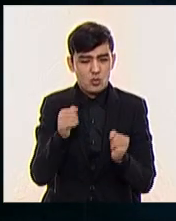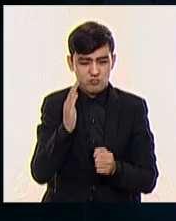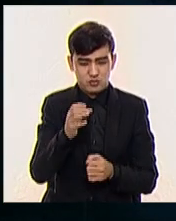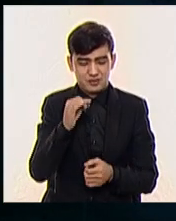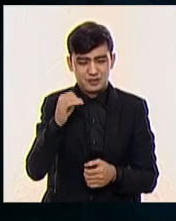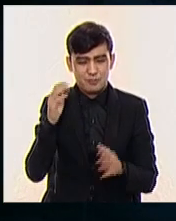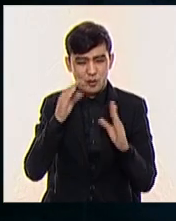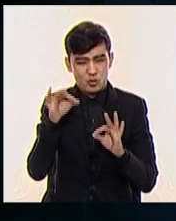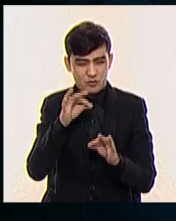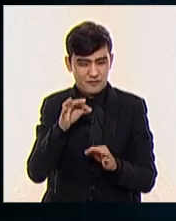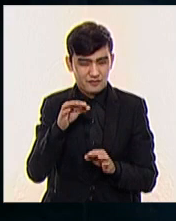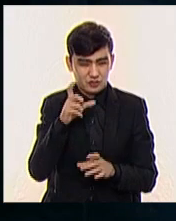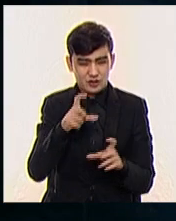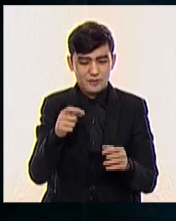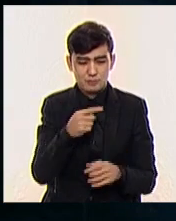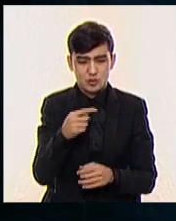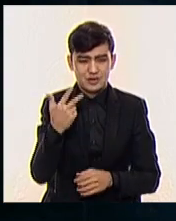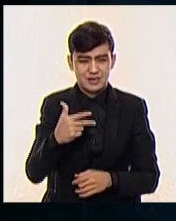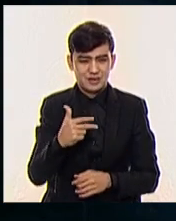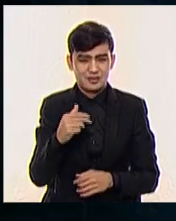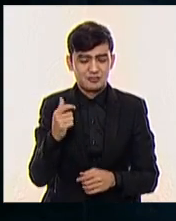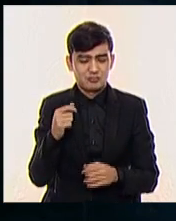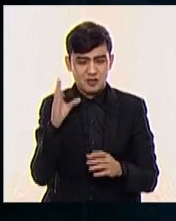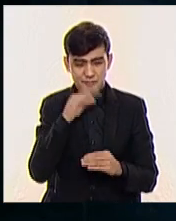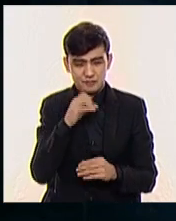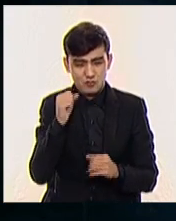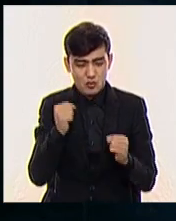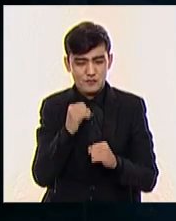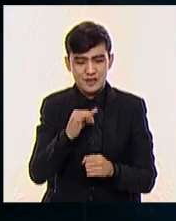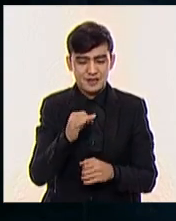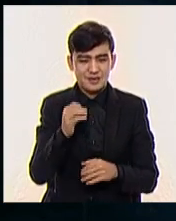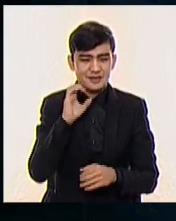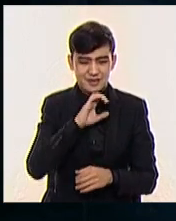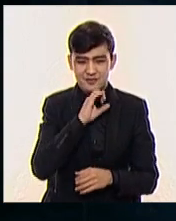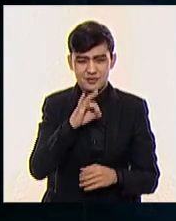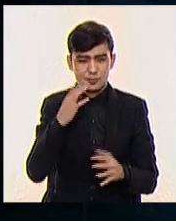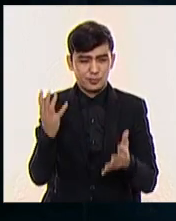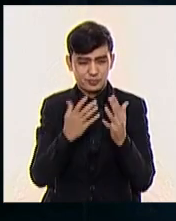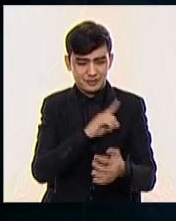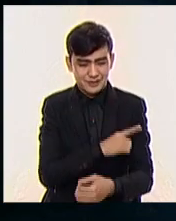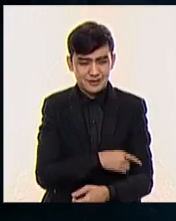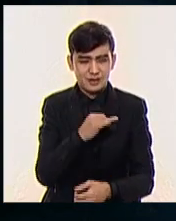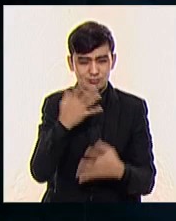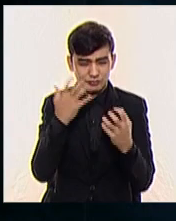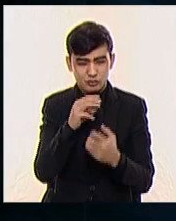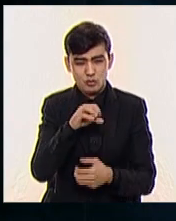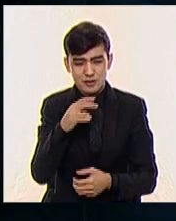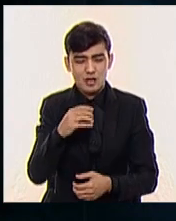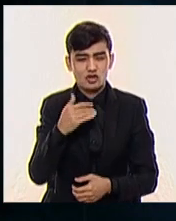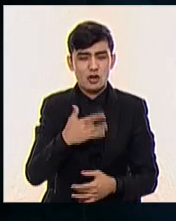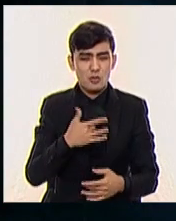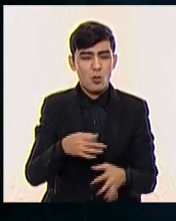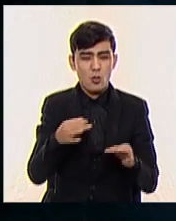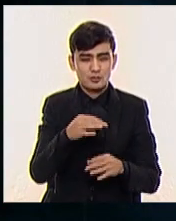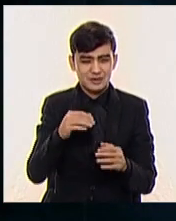Синоптики обещают до -33 градусов. На севере, востоке и в центральной части страны сохранятся сильный ветер, местами туман. В Жамбылской области